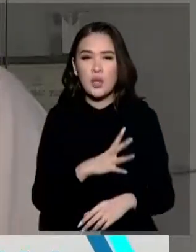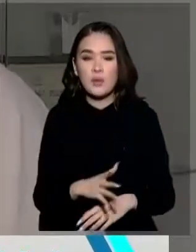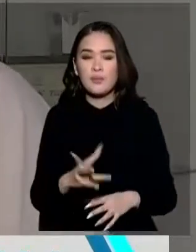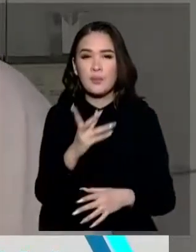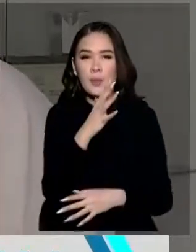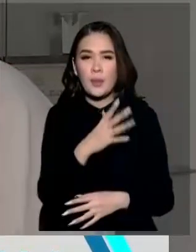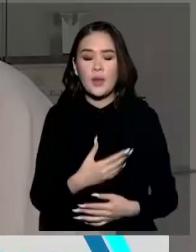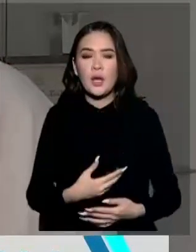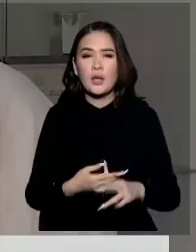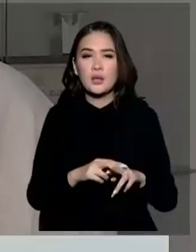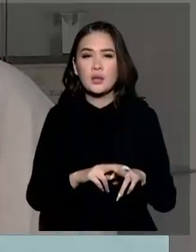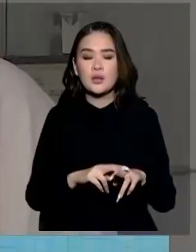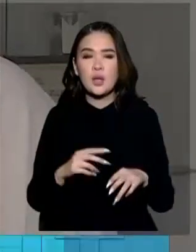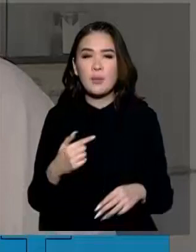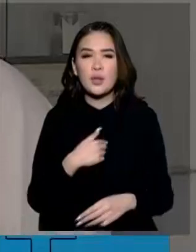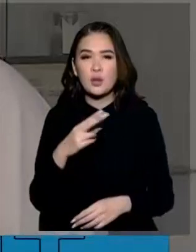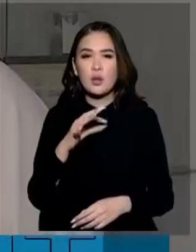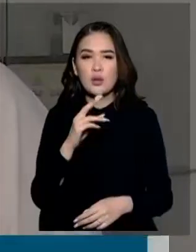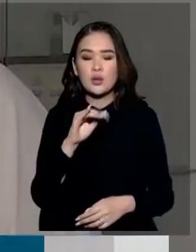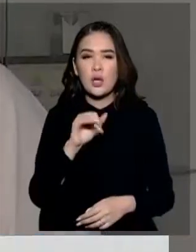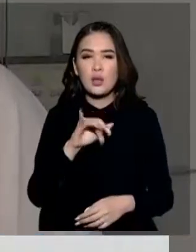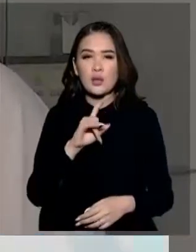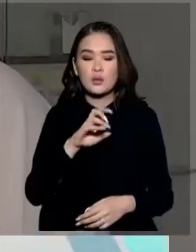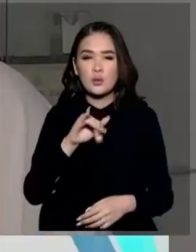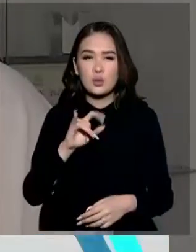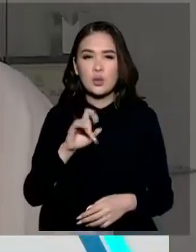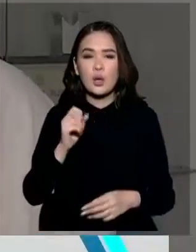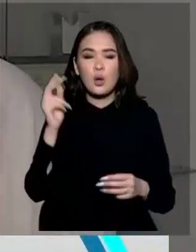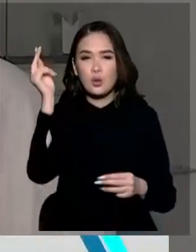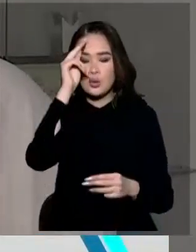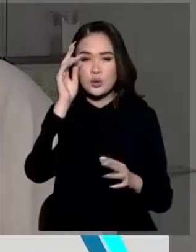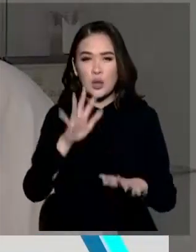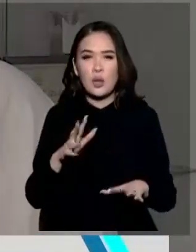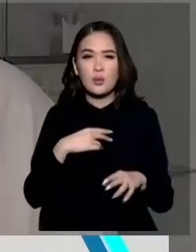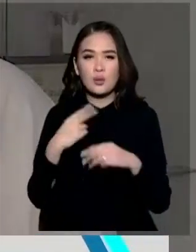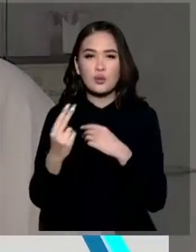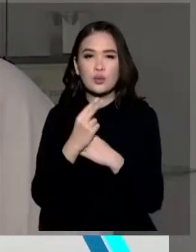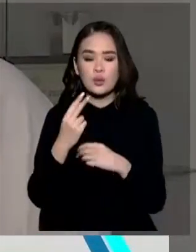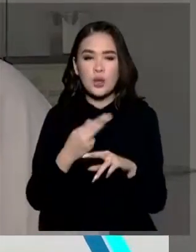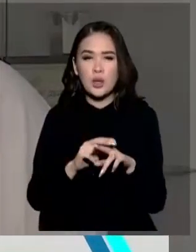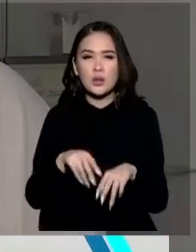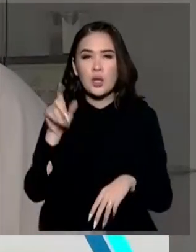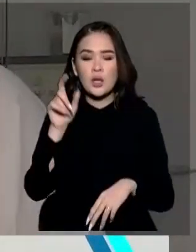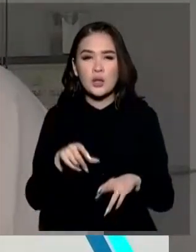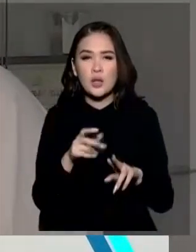я являюсь докторантом. Қазір мен докторантурада білім алып жатырмын. Ғылыми жетекшім Ратбай Мырзақұлов. Ол космология ғылымын жан-жақты зерттеген,